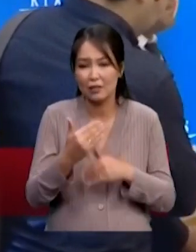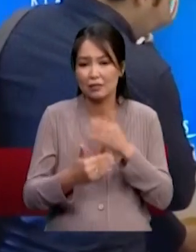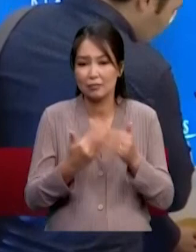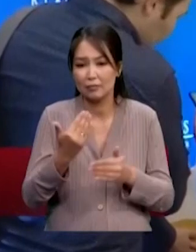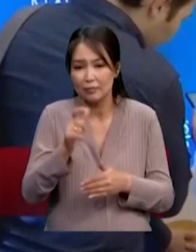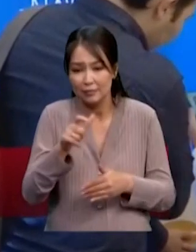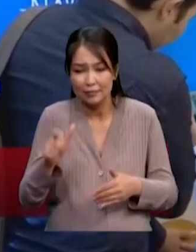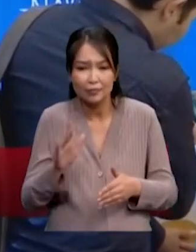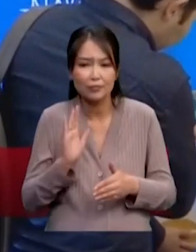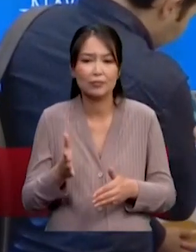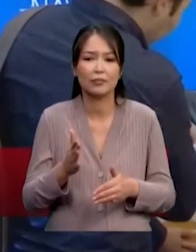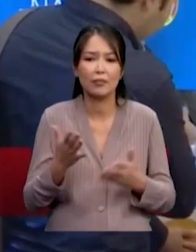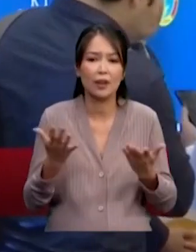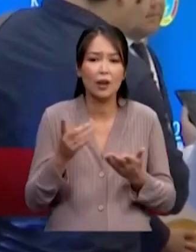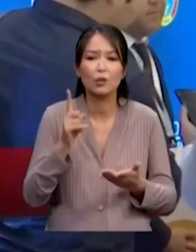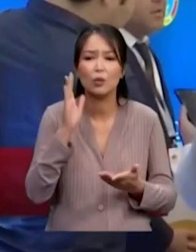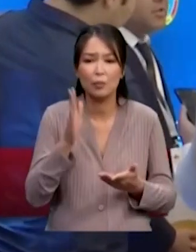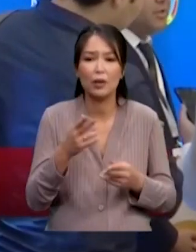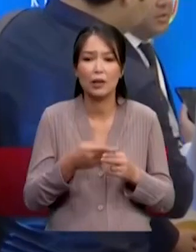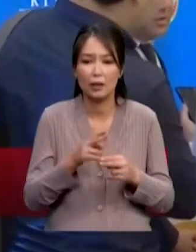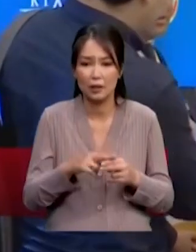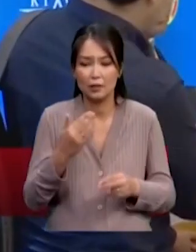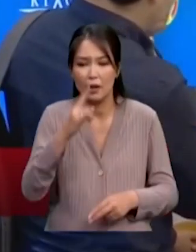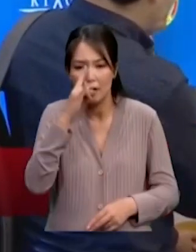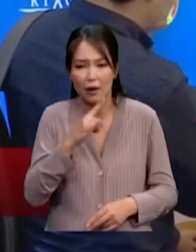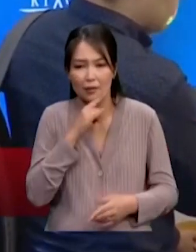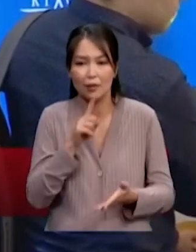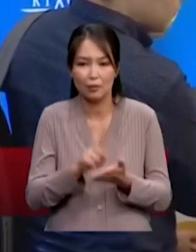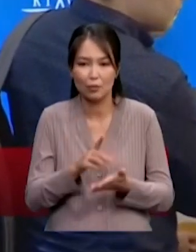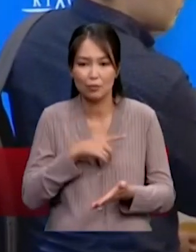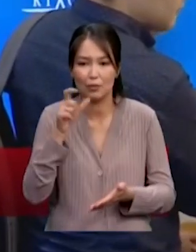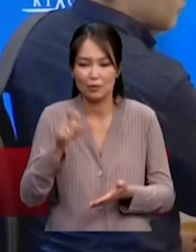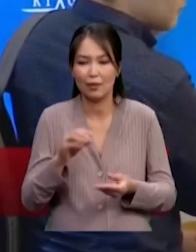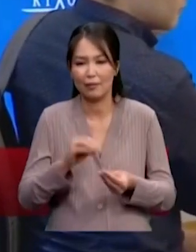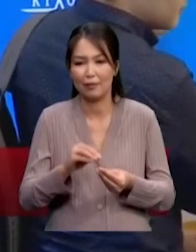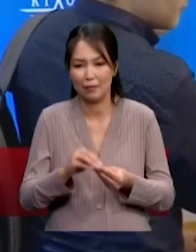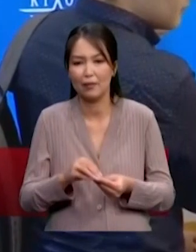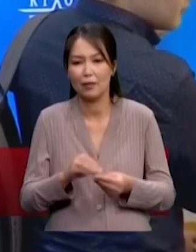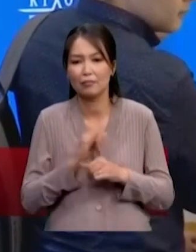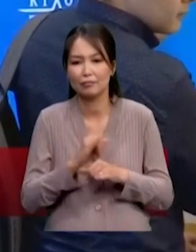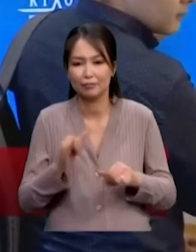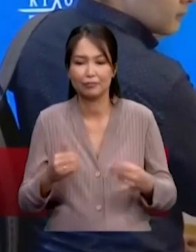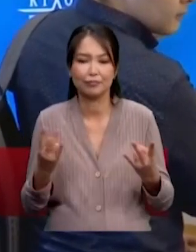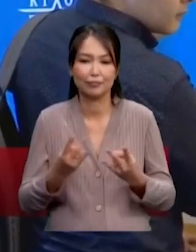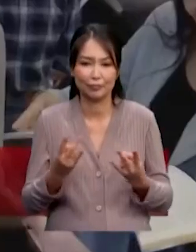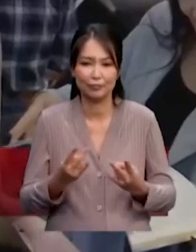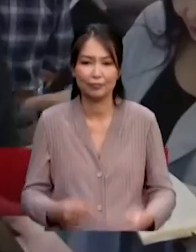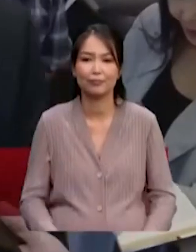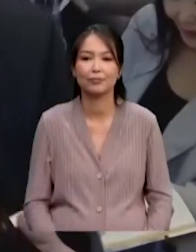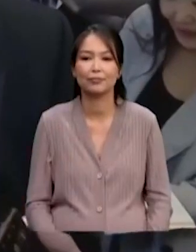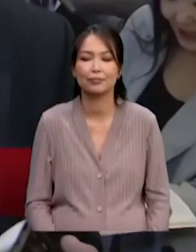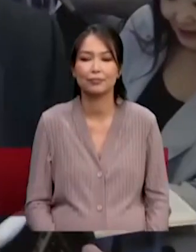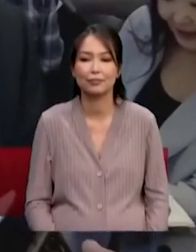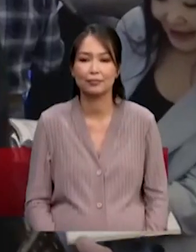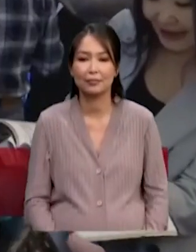ба, американдық боласың ба, кім болсаң бол, үйге кіргенде қазақ боласың, қазақша сөйлейсің деп айтты. Сөйтіп бізді тәрбиелеген Түркияда. Ал